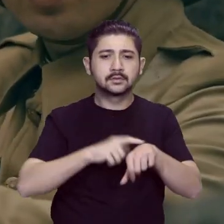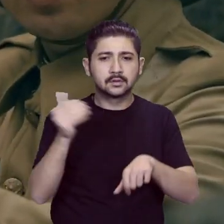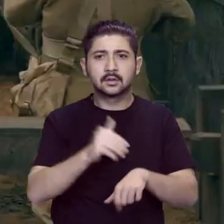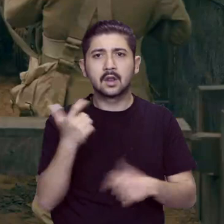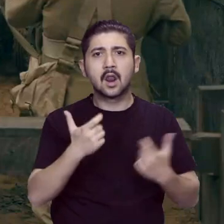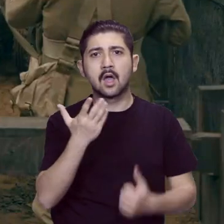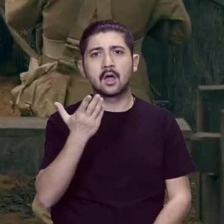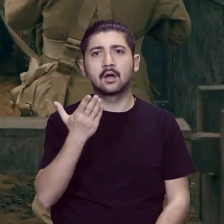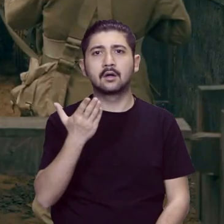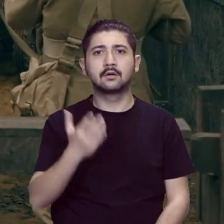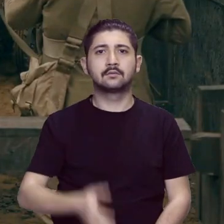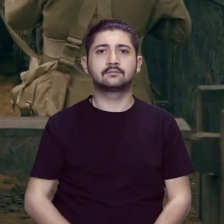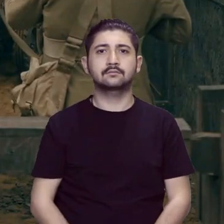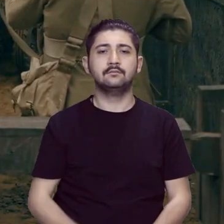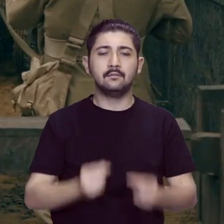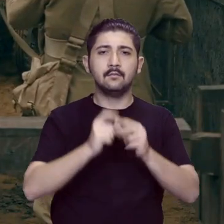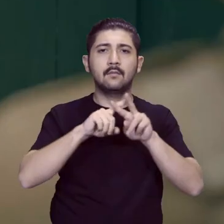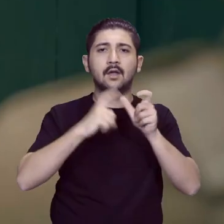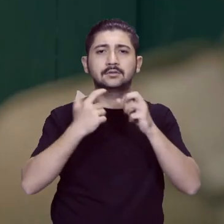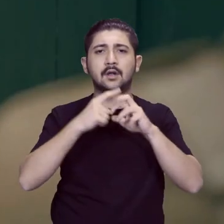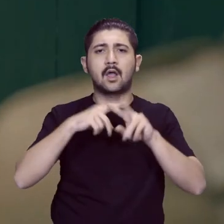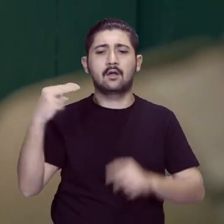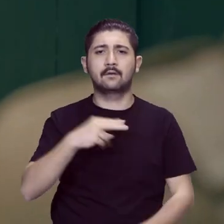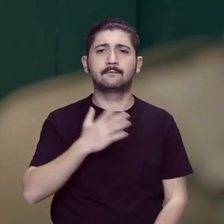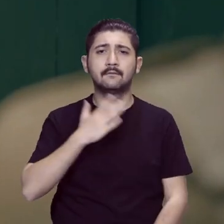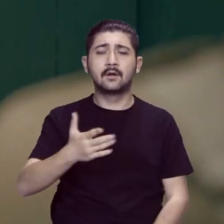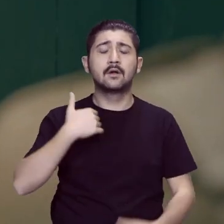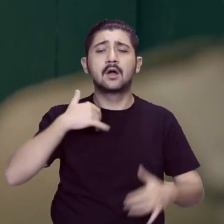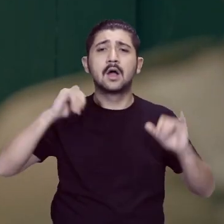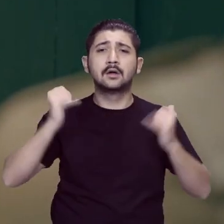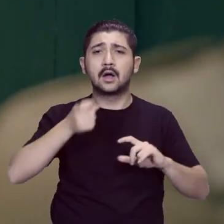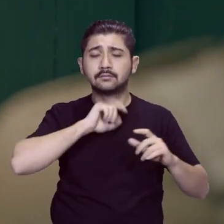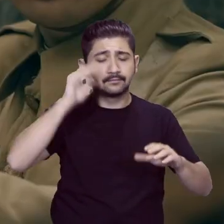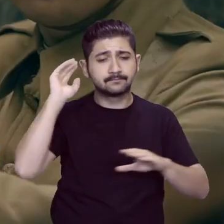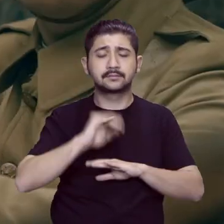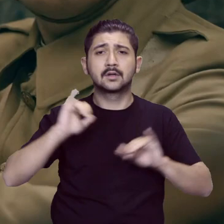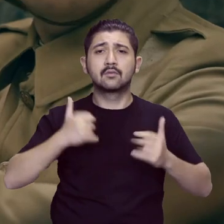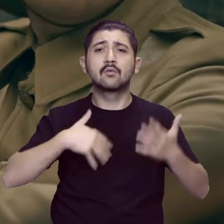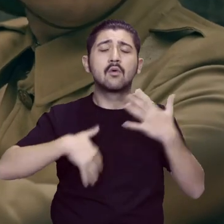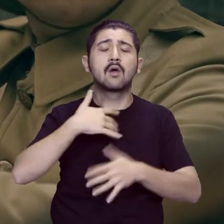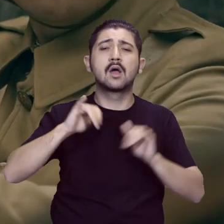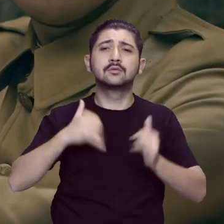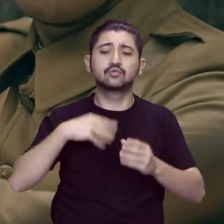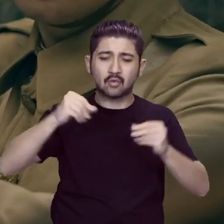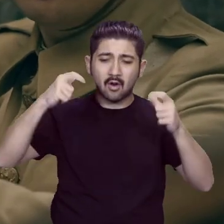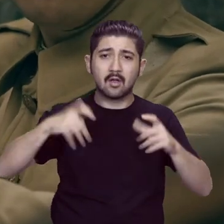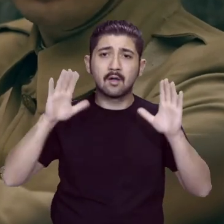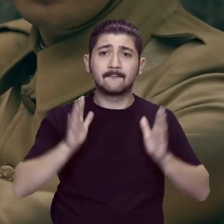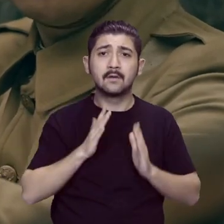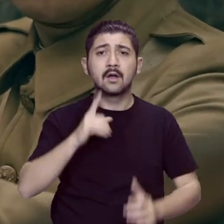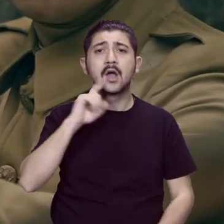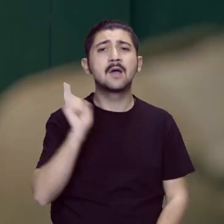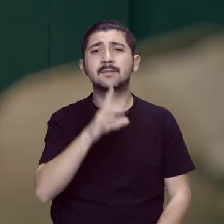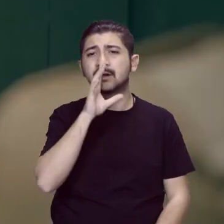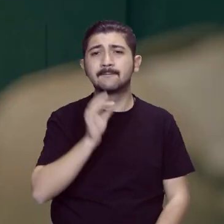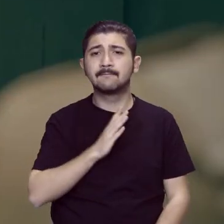geliyorsunuz? Basra'dan geliyoruz. Başımıza gelmeyen kalmadı. Günlerdir çöldeyiz. Kimin emriyle